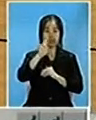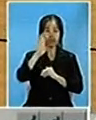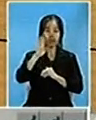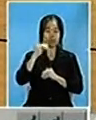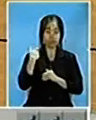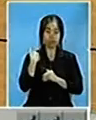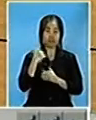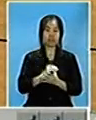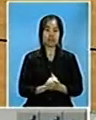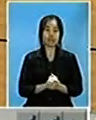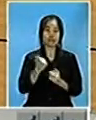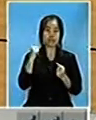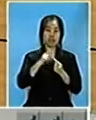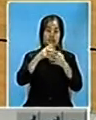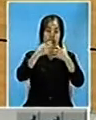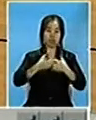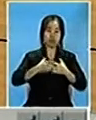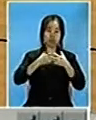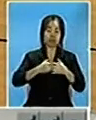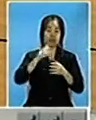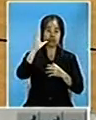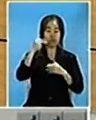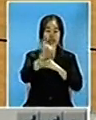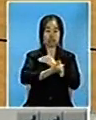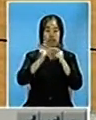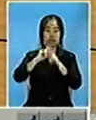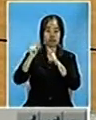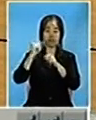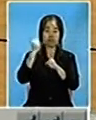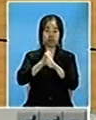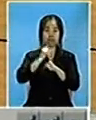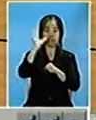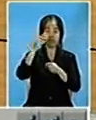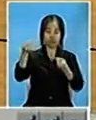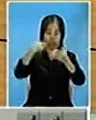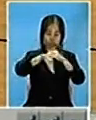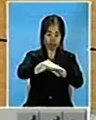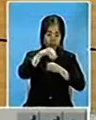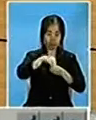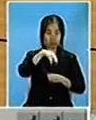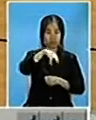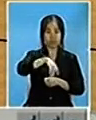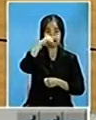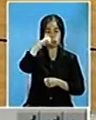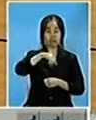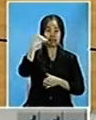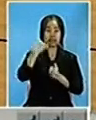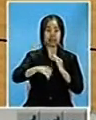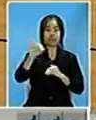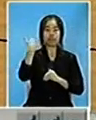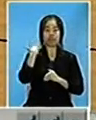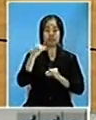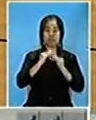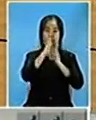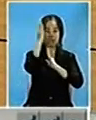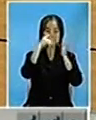แห่งซึ่งเป็นโรงงานที่ต่างประเทศไม่ให้ผลิตแต่มาผลิตในประเทศไทยได้และส่งทั้ง